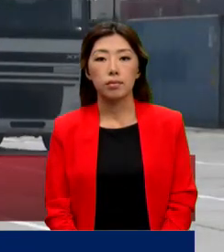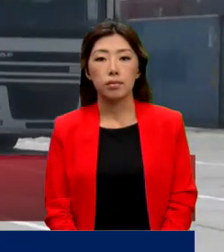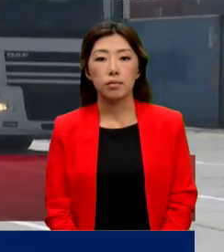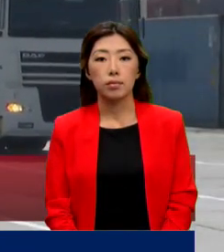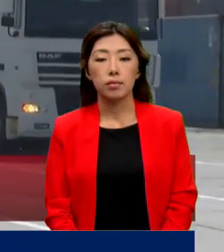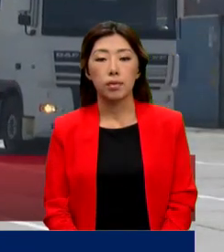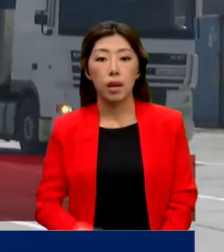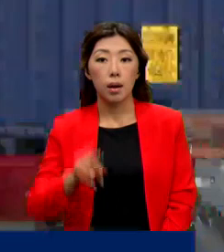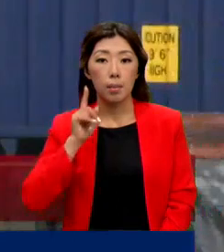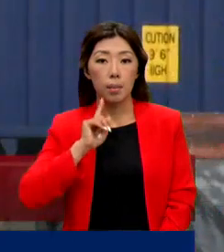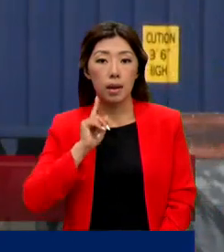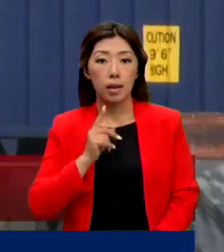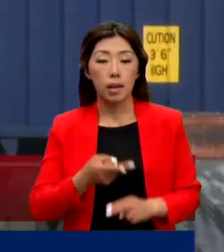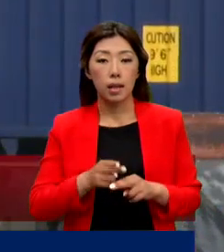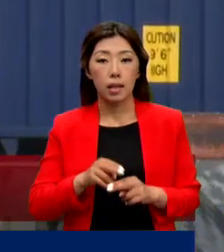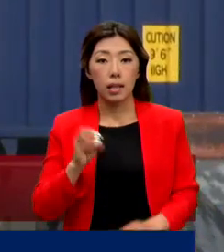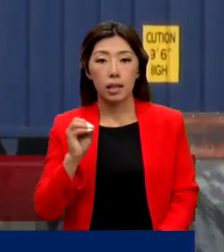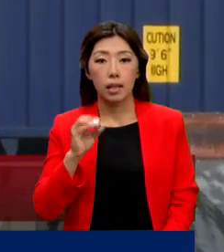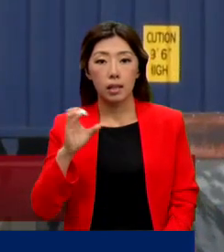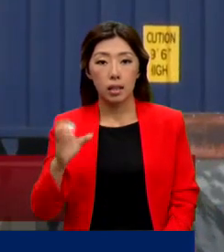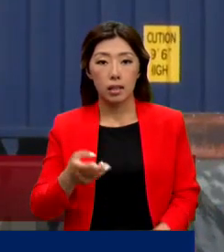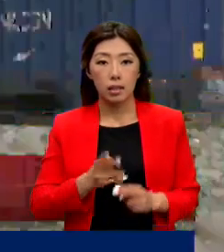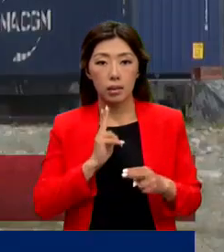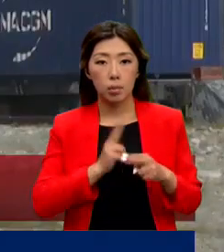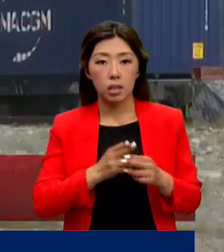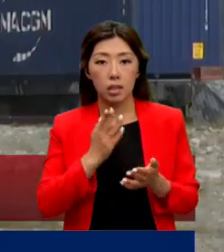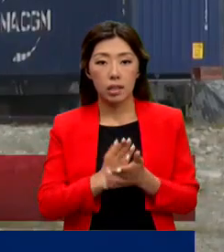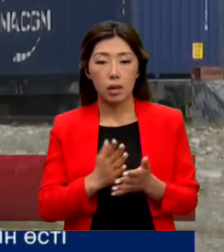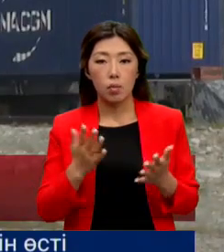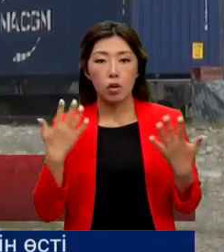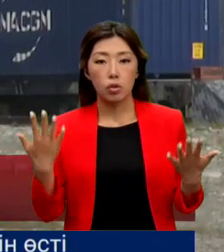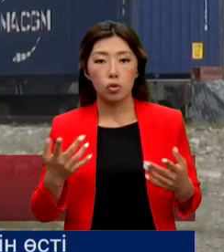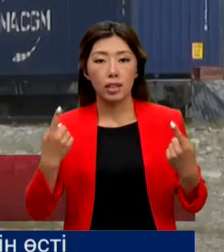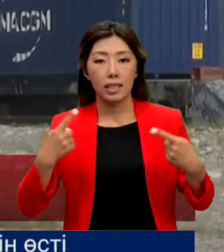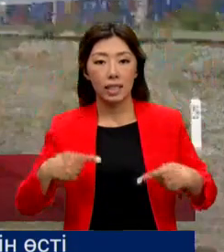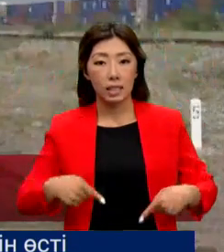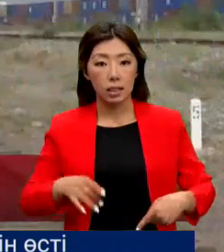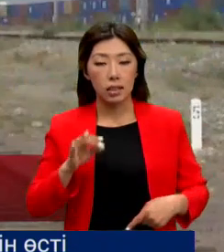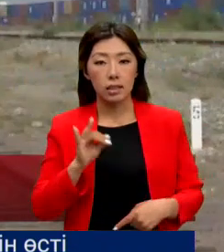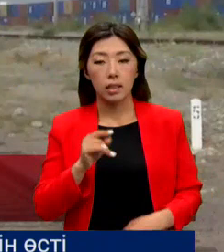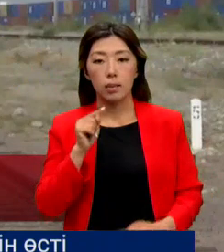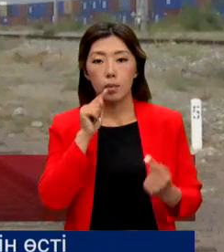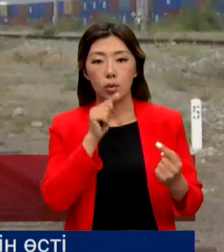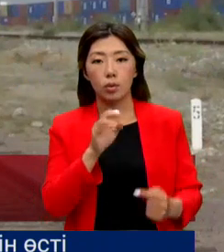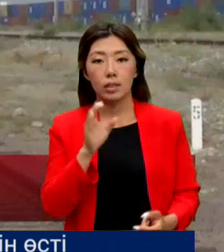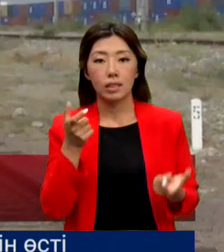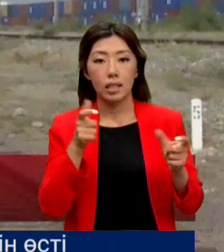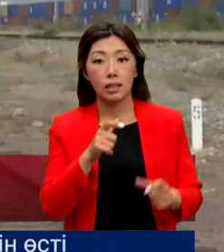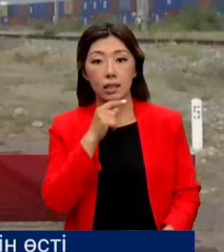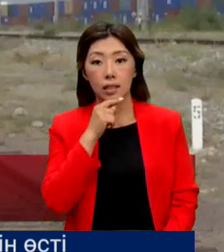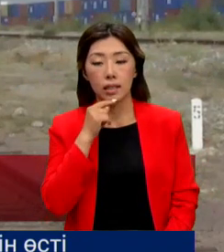Пока полноценной работе Евразийского союза препятствуют глобальный кризис и антироссийские санкции, Казахстану срочно